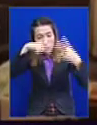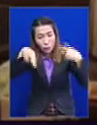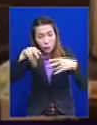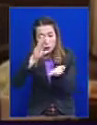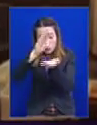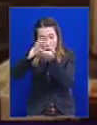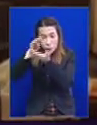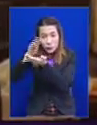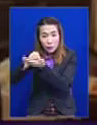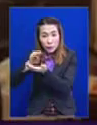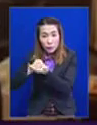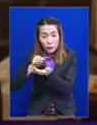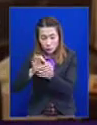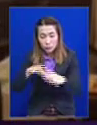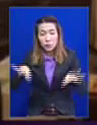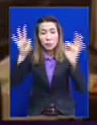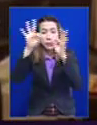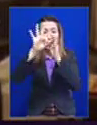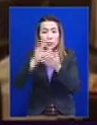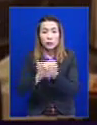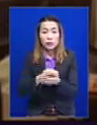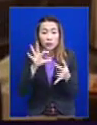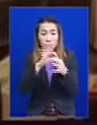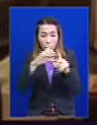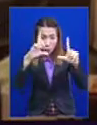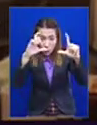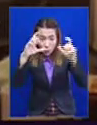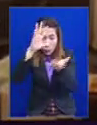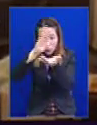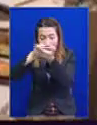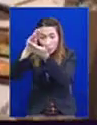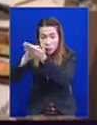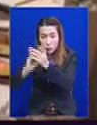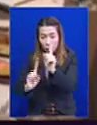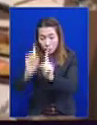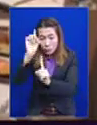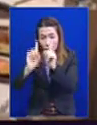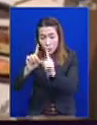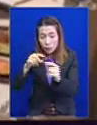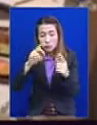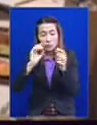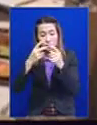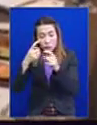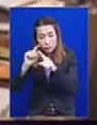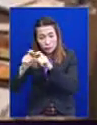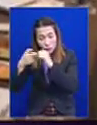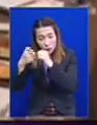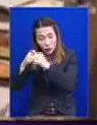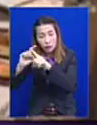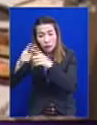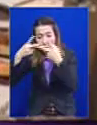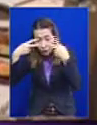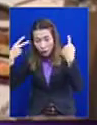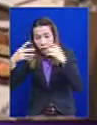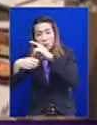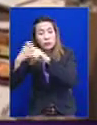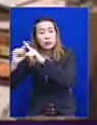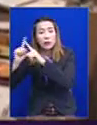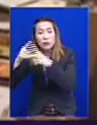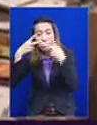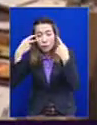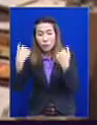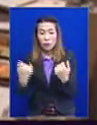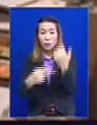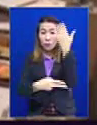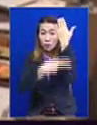บันทึกรายละเอียดให้มากที่สุดครับรวมถึงถ่ายภาพและประเมินสถานการณ์ภัยคุกคามเพื่อป้องกันเหตุก่อการร้ายนอกจากนี้นะครับโรง